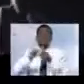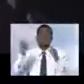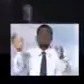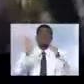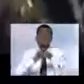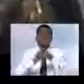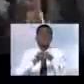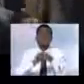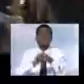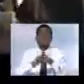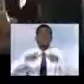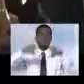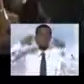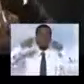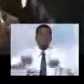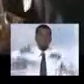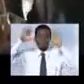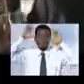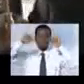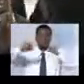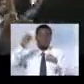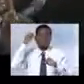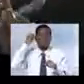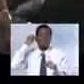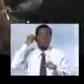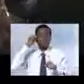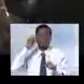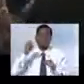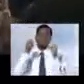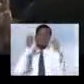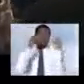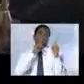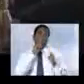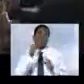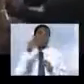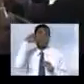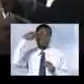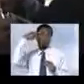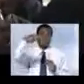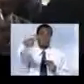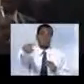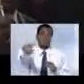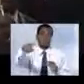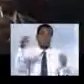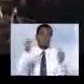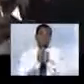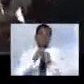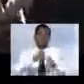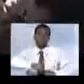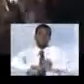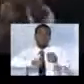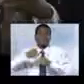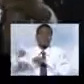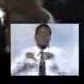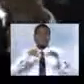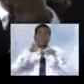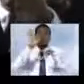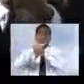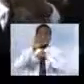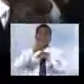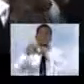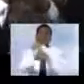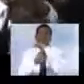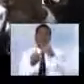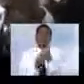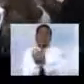du genre, la présence du président Alassane Ouattara ne surprend guère. Pour lui, conformément à ses ambitions de faire de la Côte d'Ivoire un